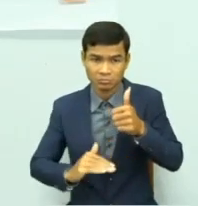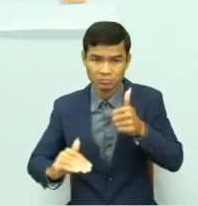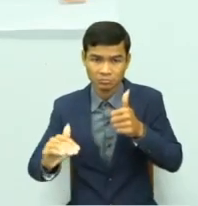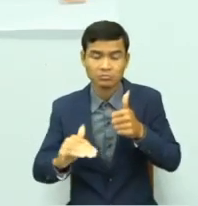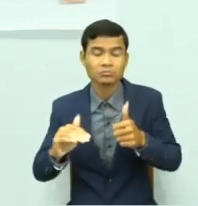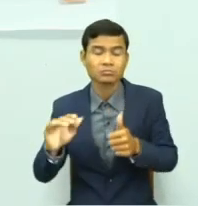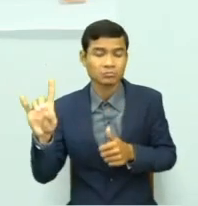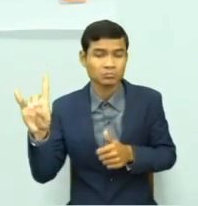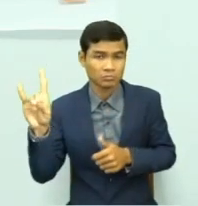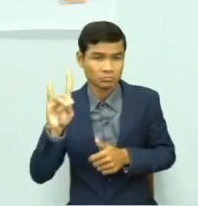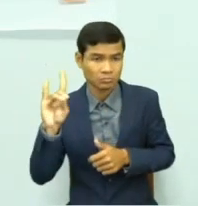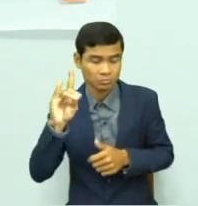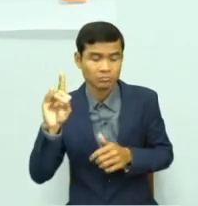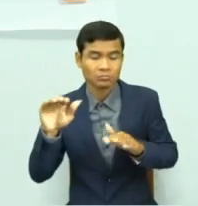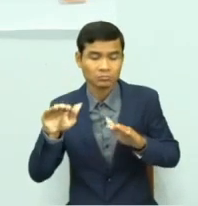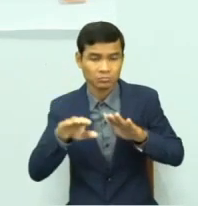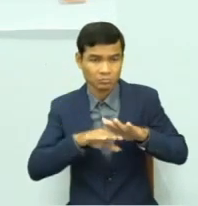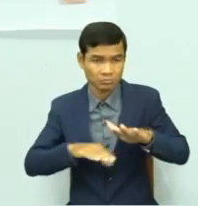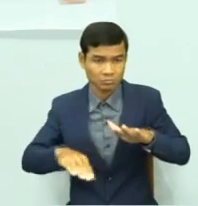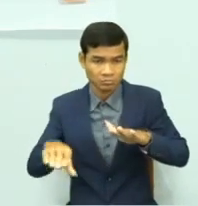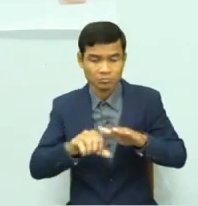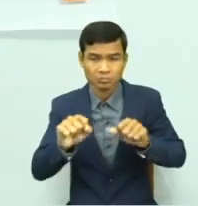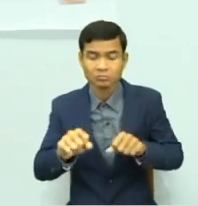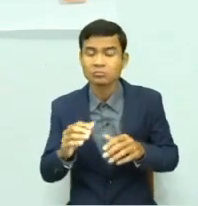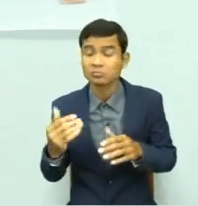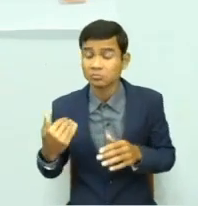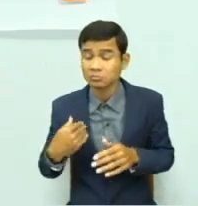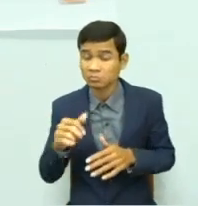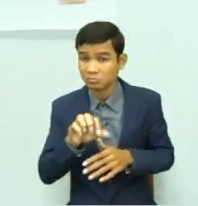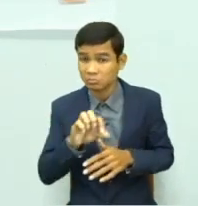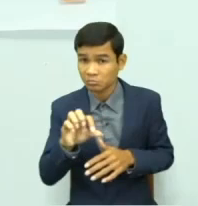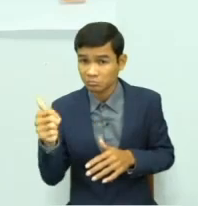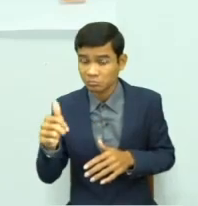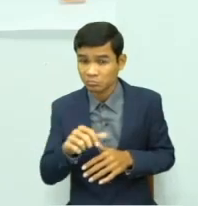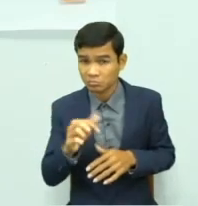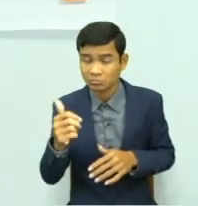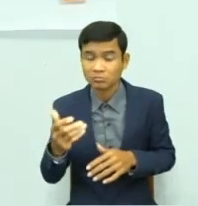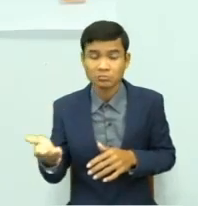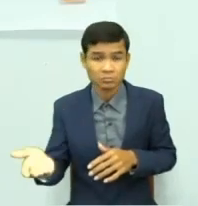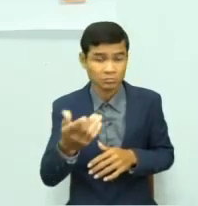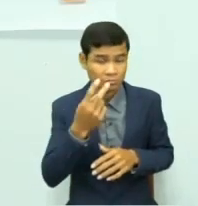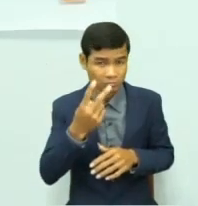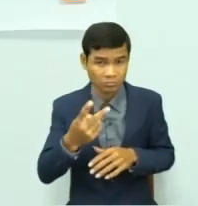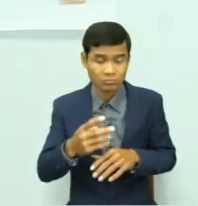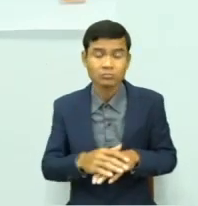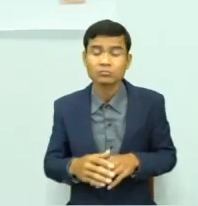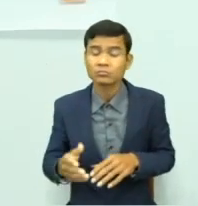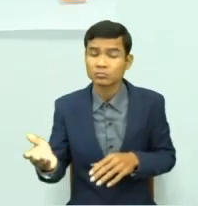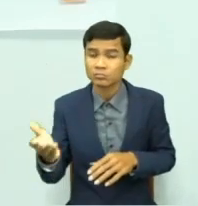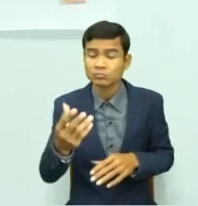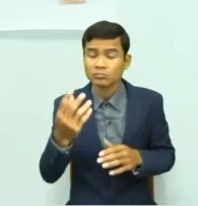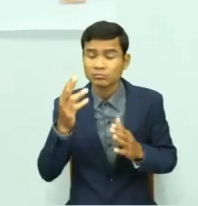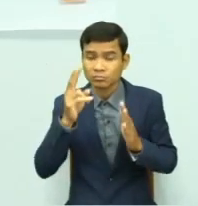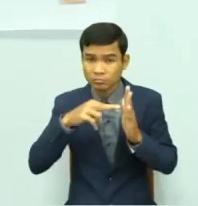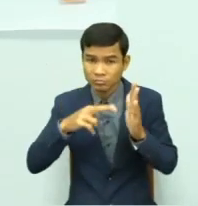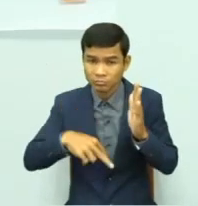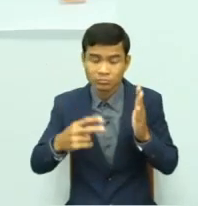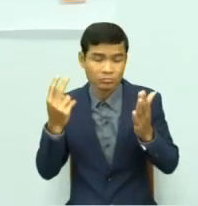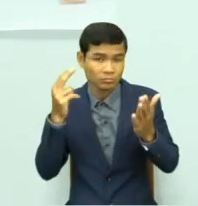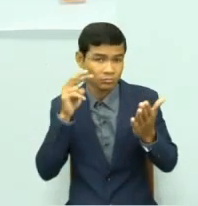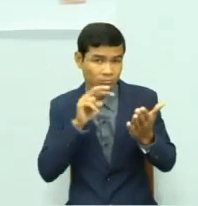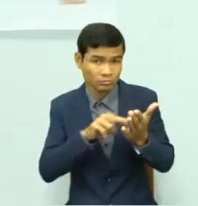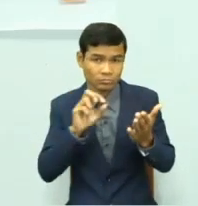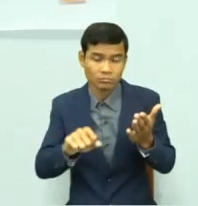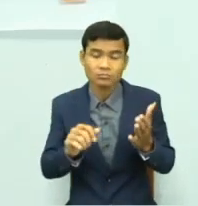sẽ thàn chả là ổn ạ con chả ta nó miền ở vậy tiệt tế để con sừng kết khởi không ạ bà bà dưỡng